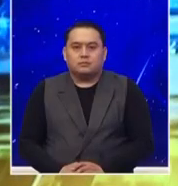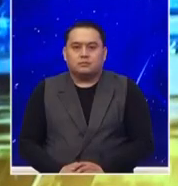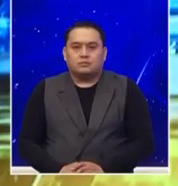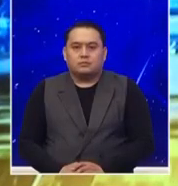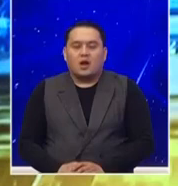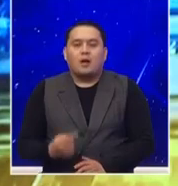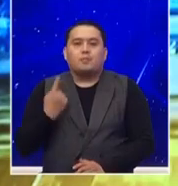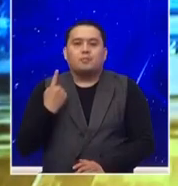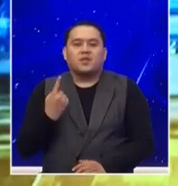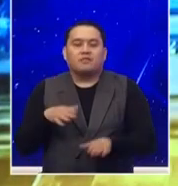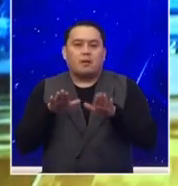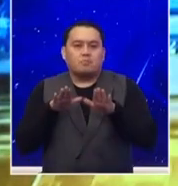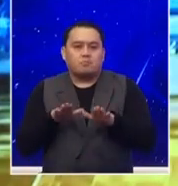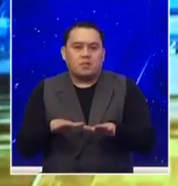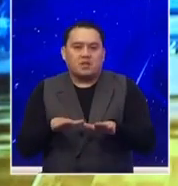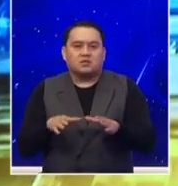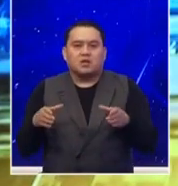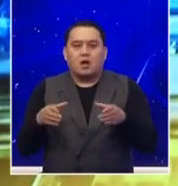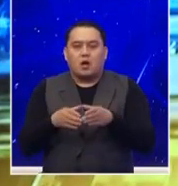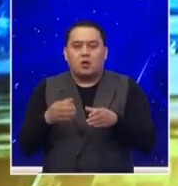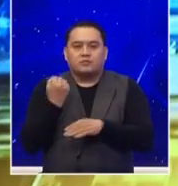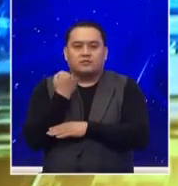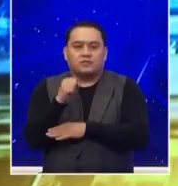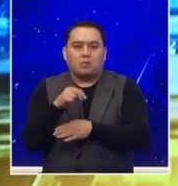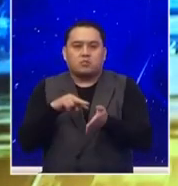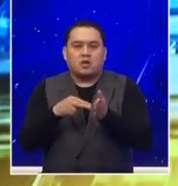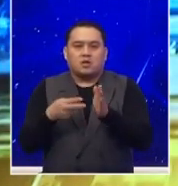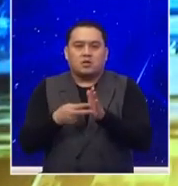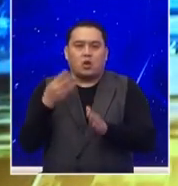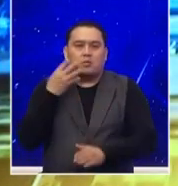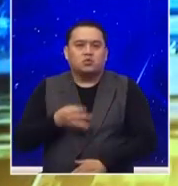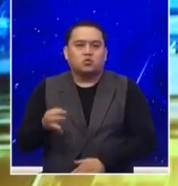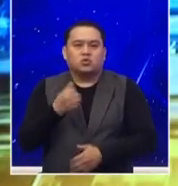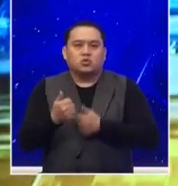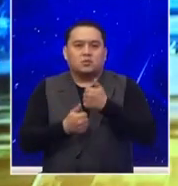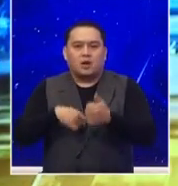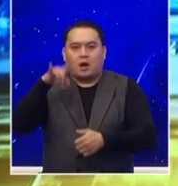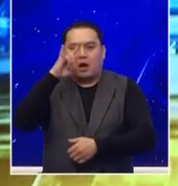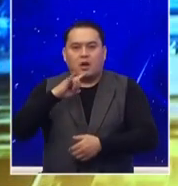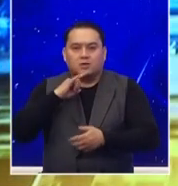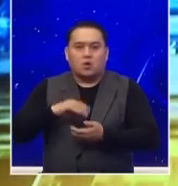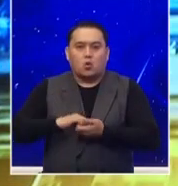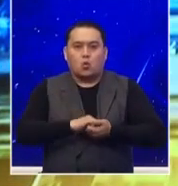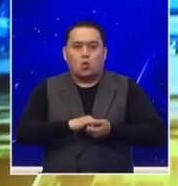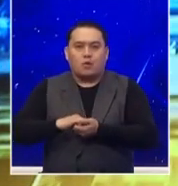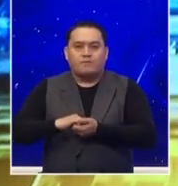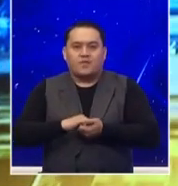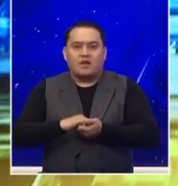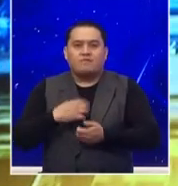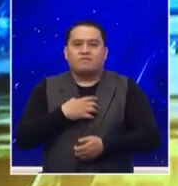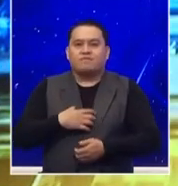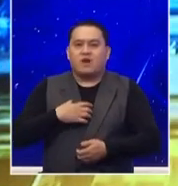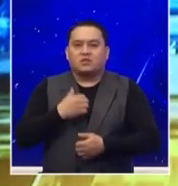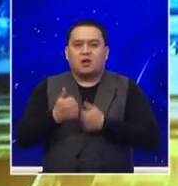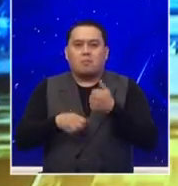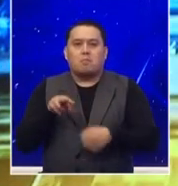Первое место в общекомандном зачете намерены завоевать борцы Алматинской области на чемпионате Казахстана по казах-куресе. Важное